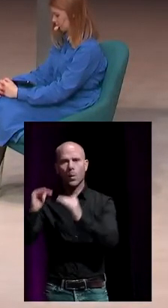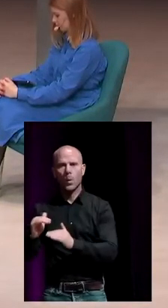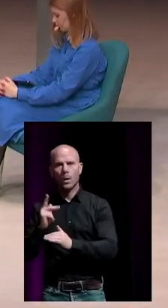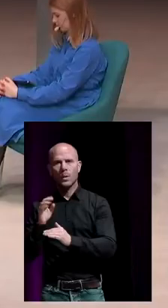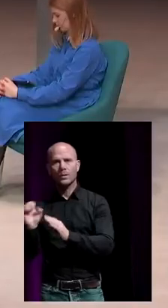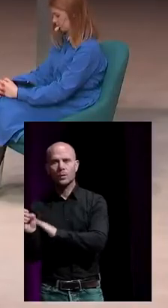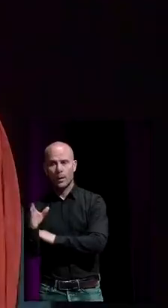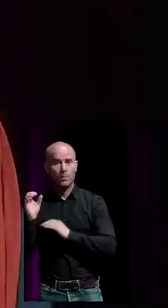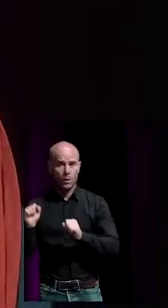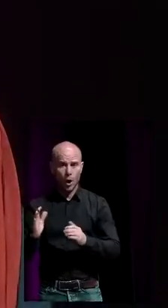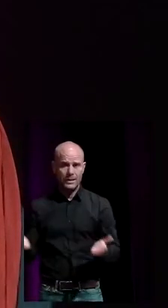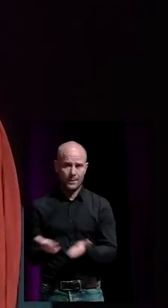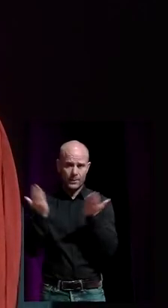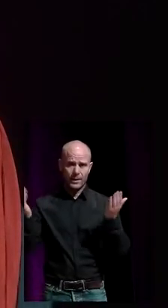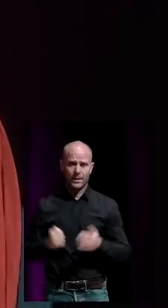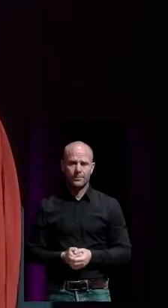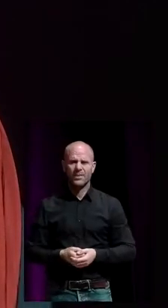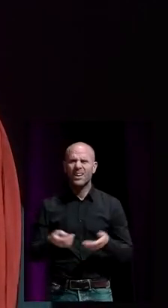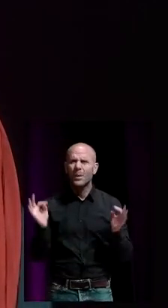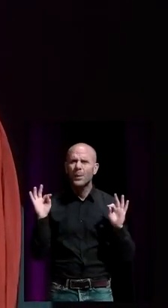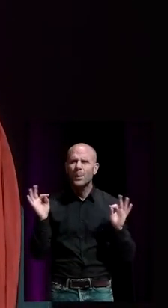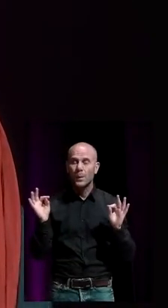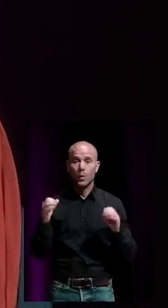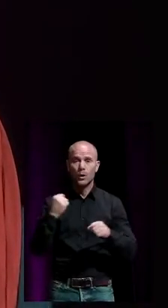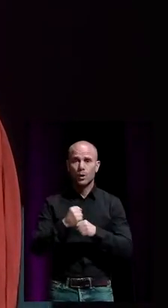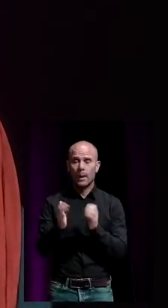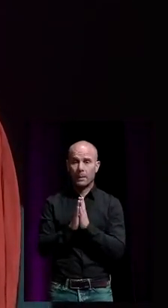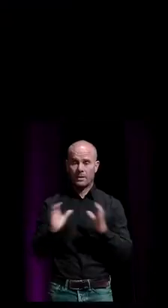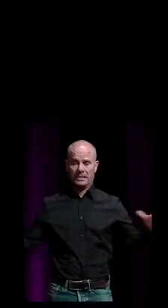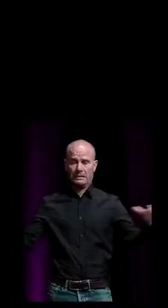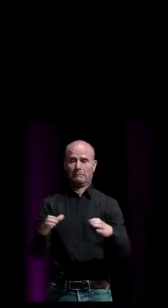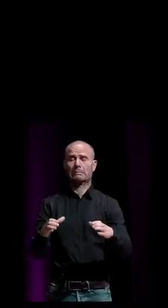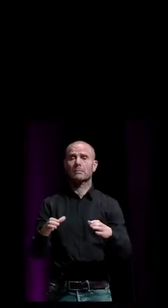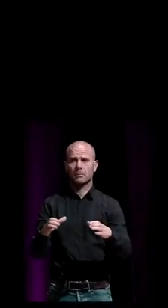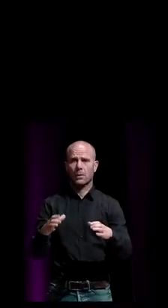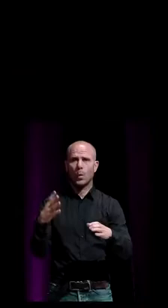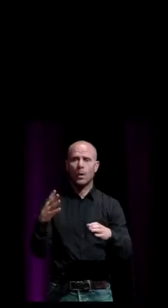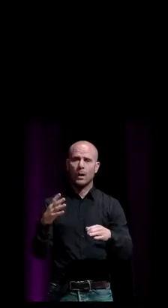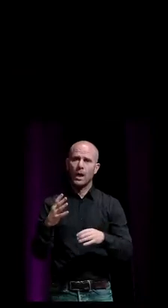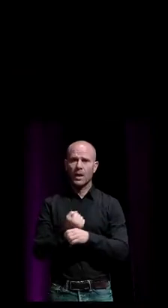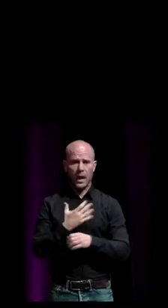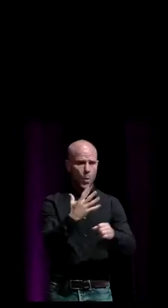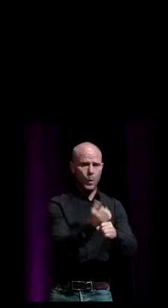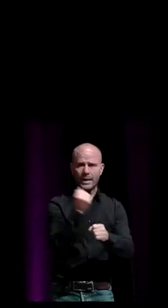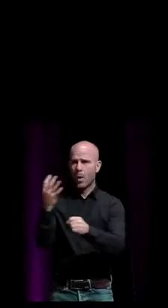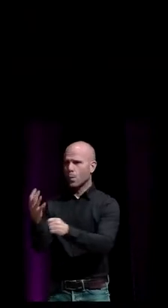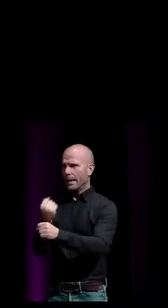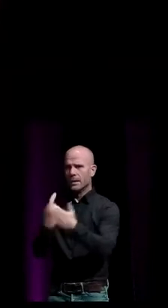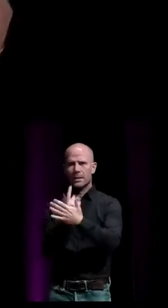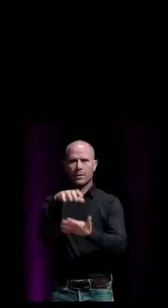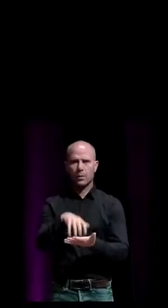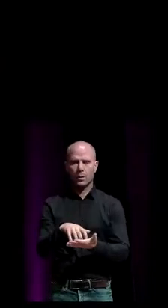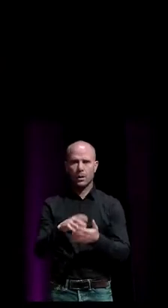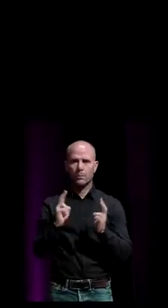koldioxidutsläpp. Och det gör vi ju genom att jobba med det här gemensamt och hitta win-win-situationer. Och det var som vi hörde både